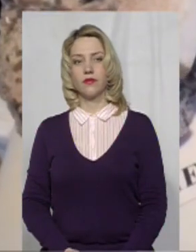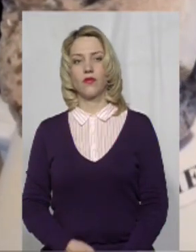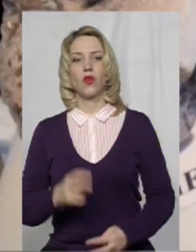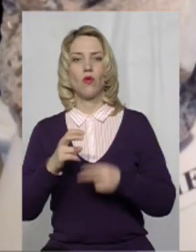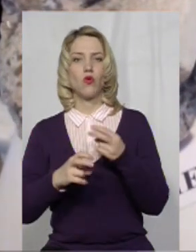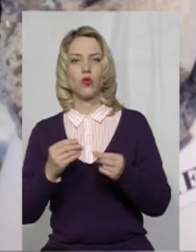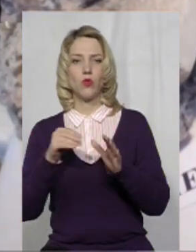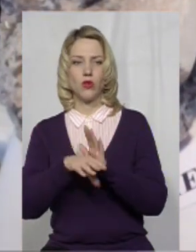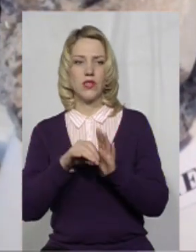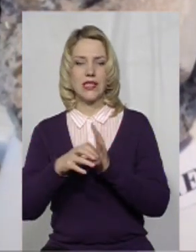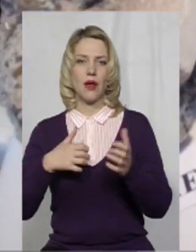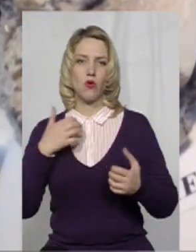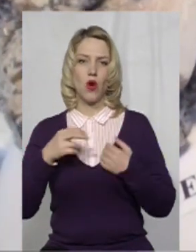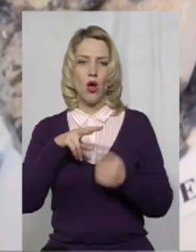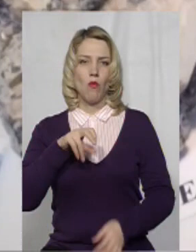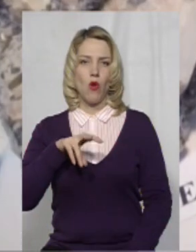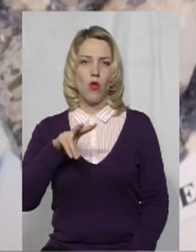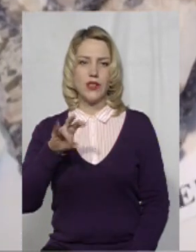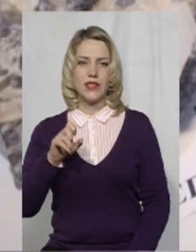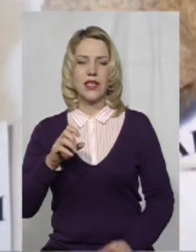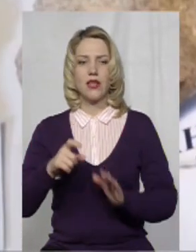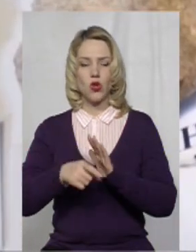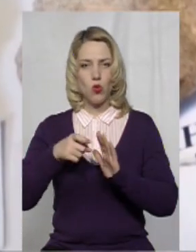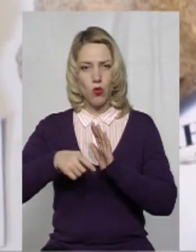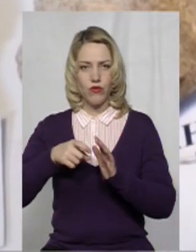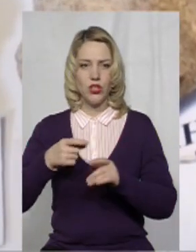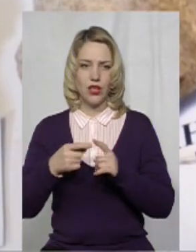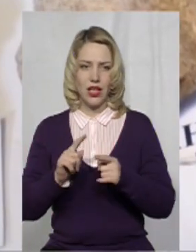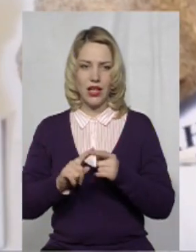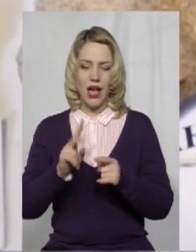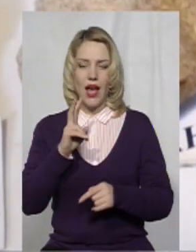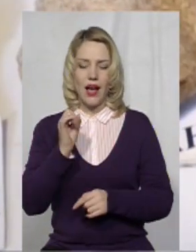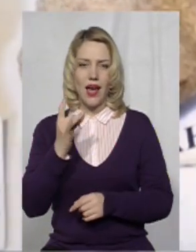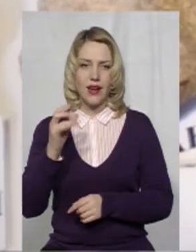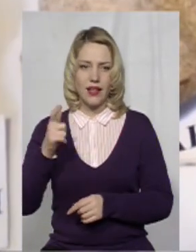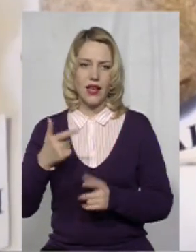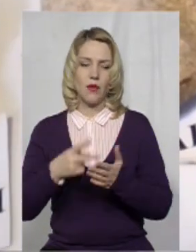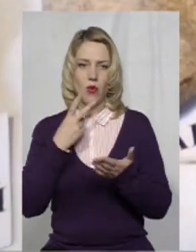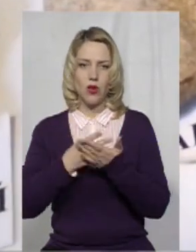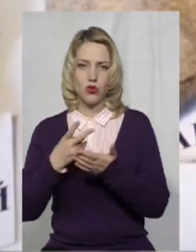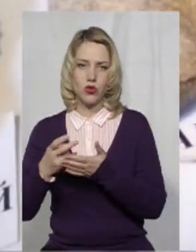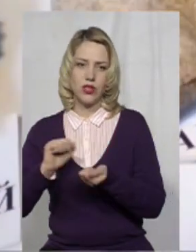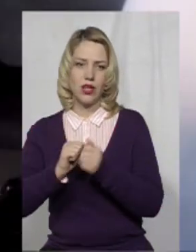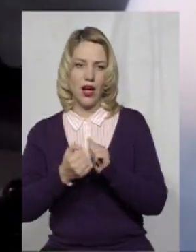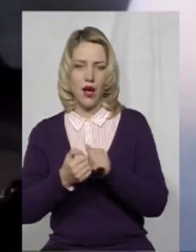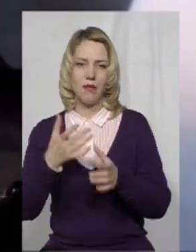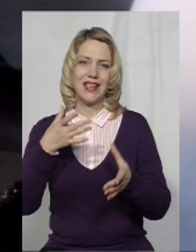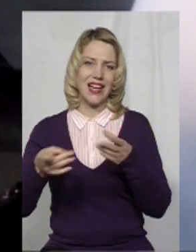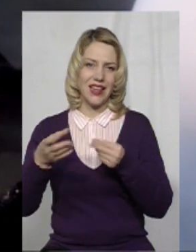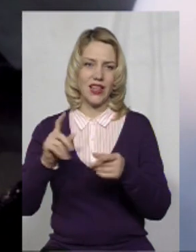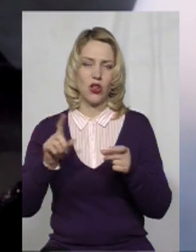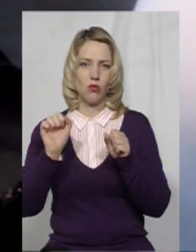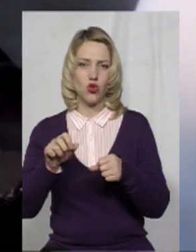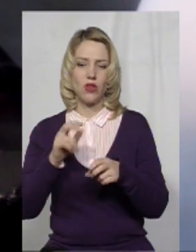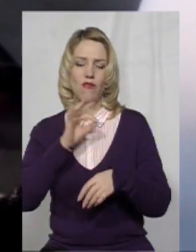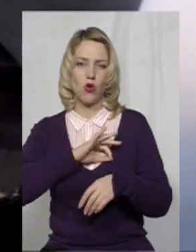Пошуком інвесторів занепокоєні на Полонському видобувному кар'єрі. Його директор із колегами презентує породи каменю і глини, які можна використовувати в